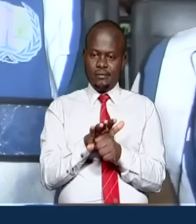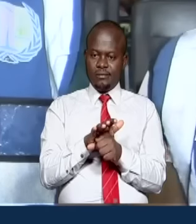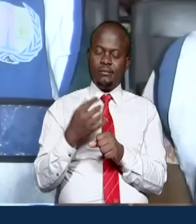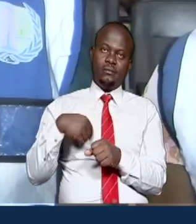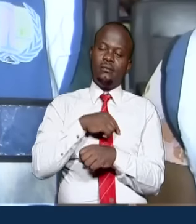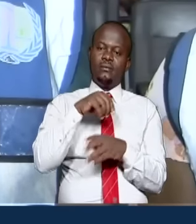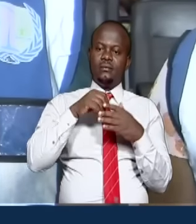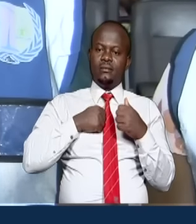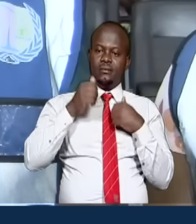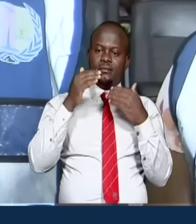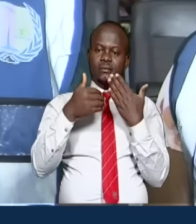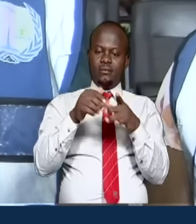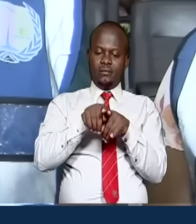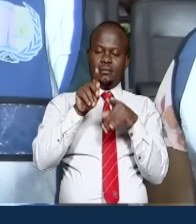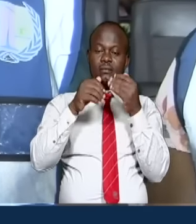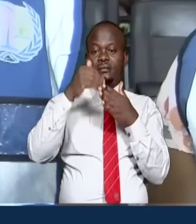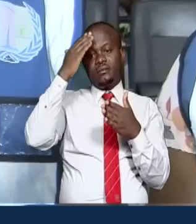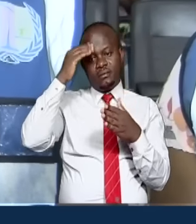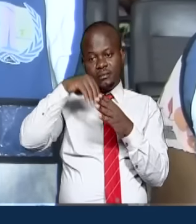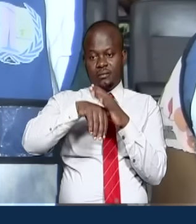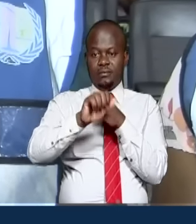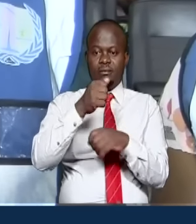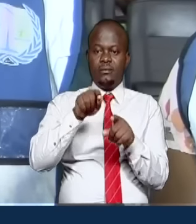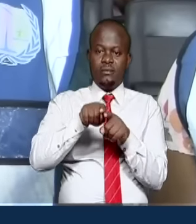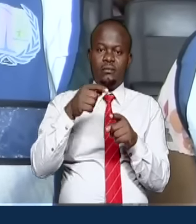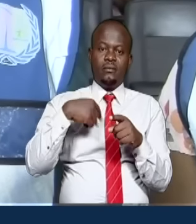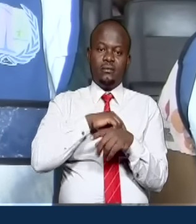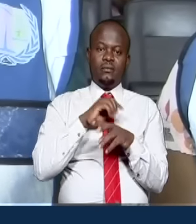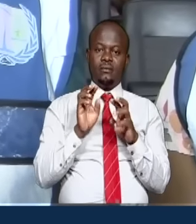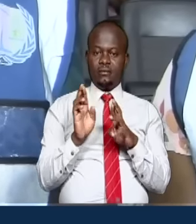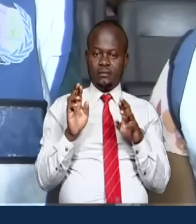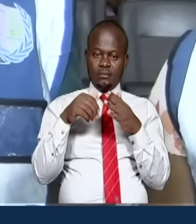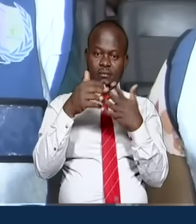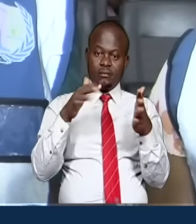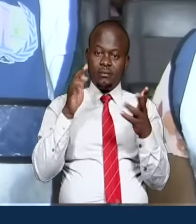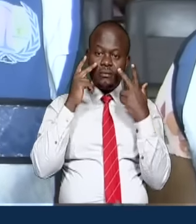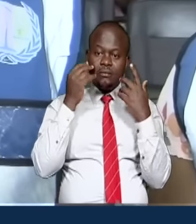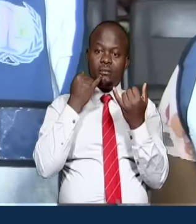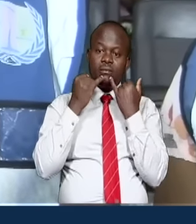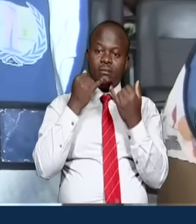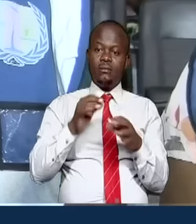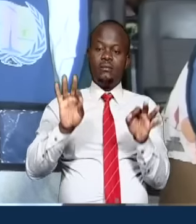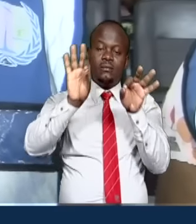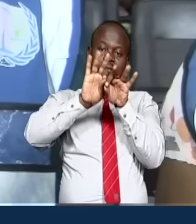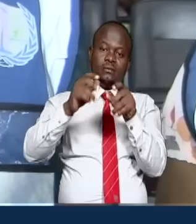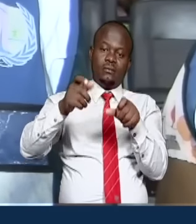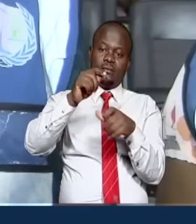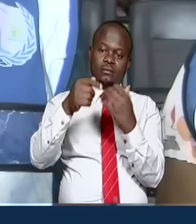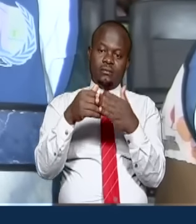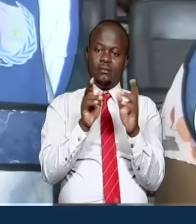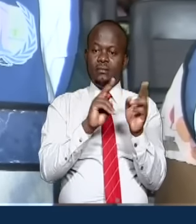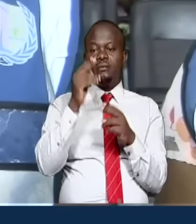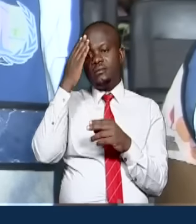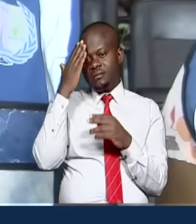twaje mu Rwanda nk'abantu bazwi muri ibi bikorwa. Turiteguye, twamaze kubona amakuru y'ingenzi y'inyongera ku byo dusanzwe